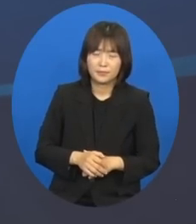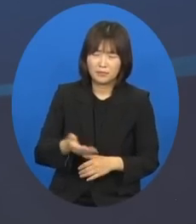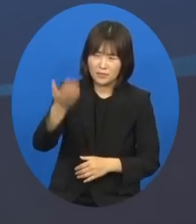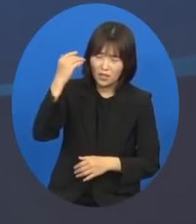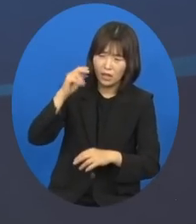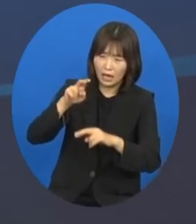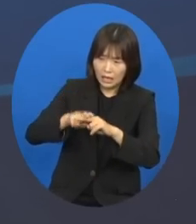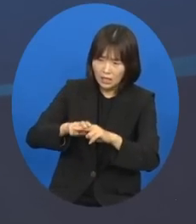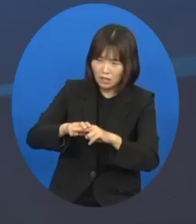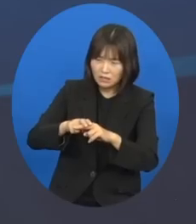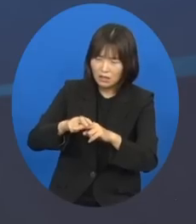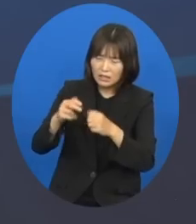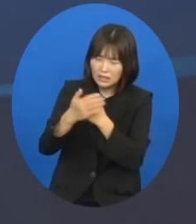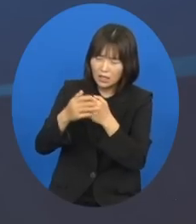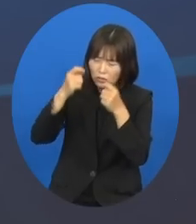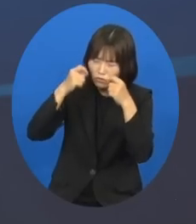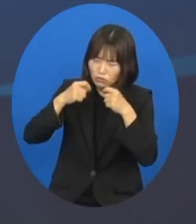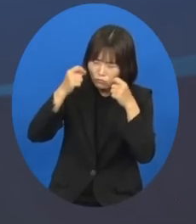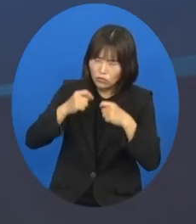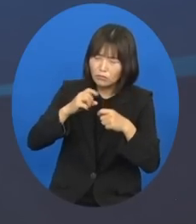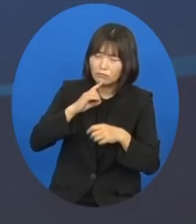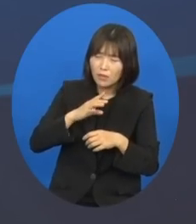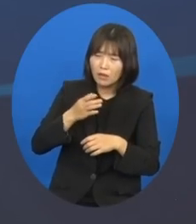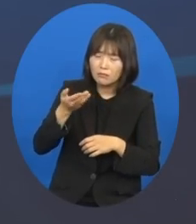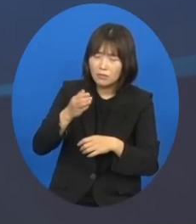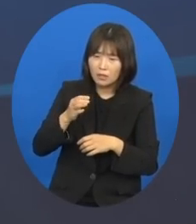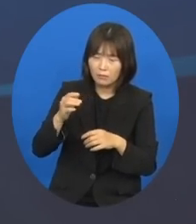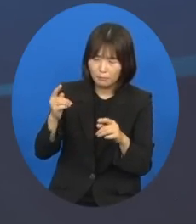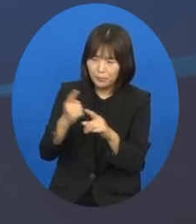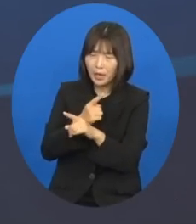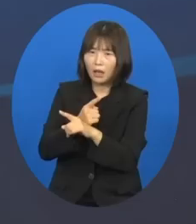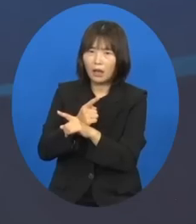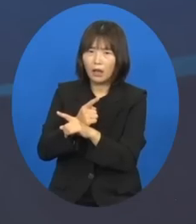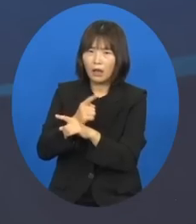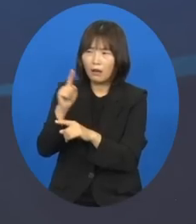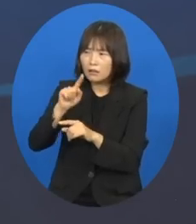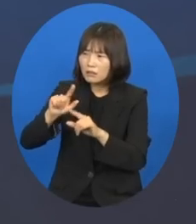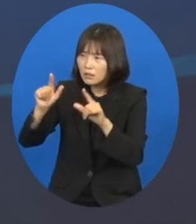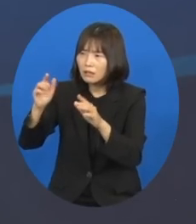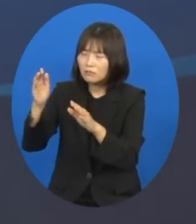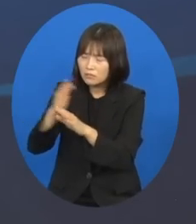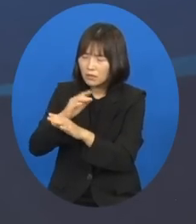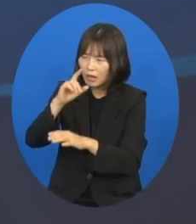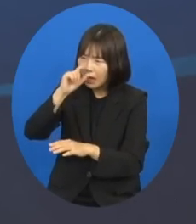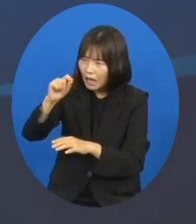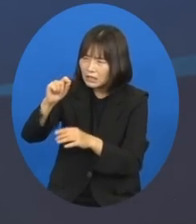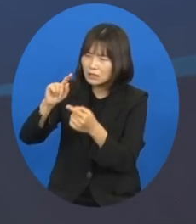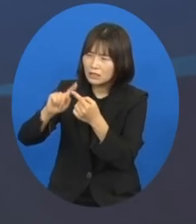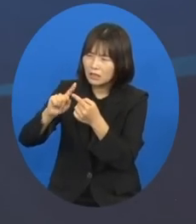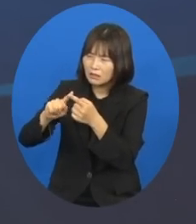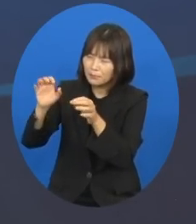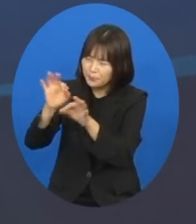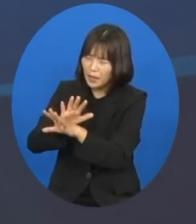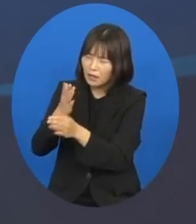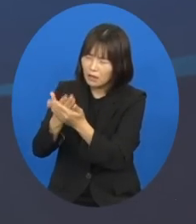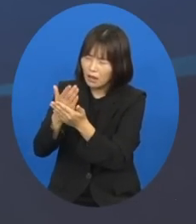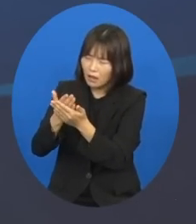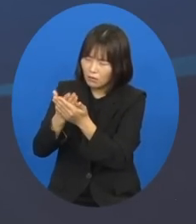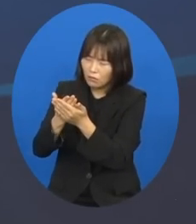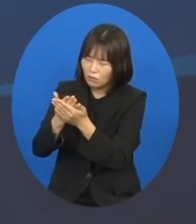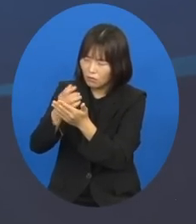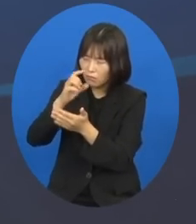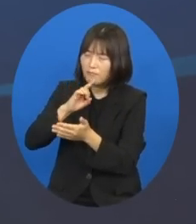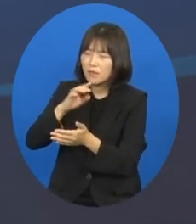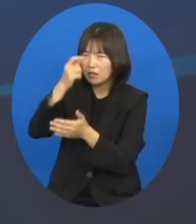바울이 어느 날부터 가시 묵상하기 시작하면서 입이 이만큼 나와 가지고 가시 얘기만 하고 있는 그 모습을 보고